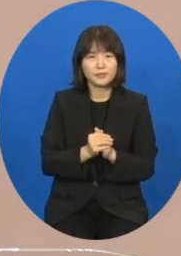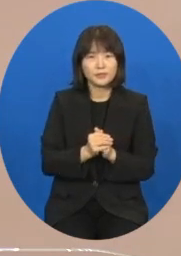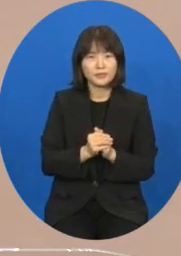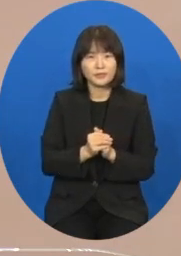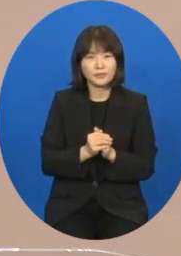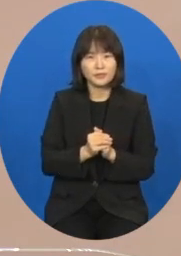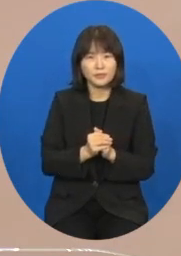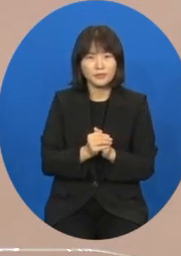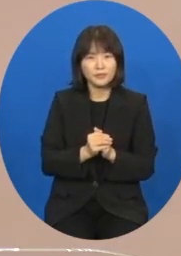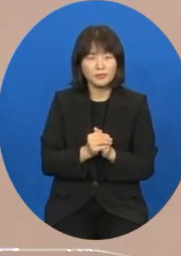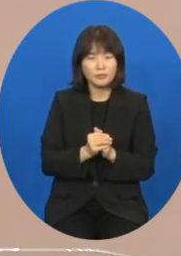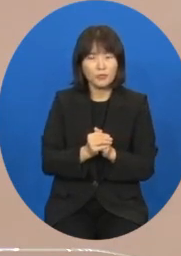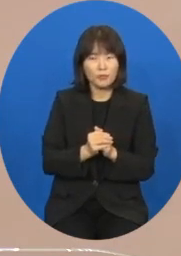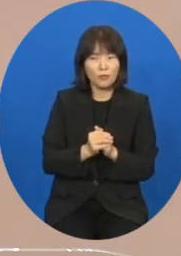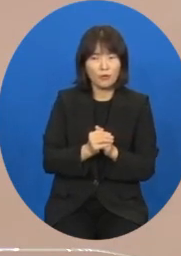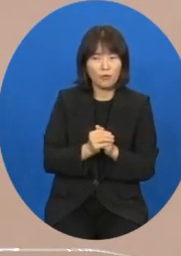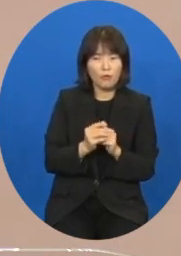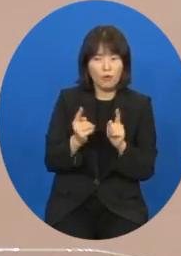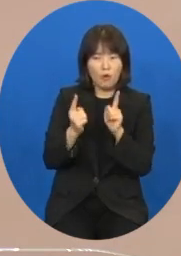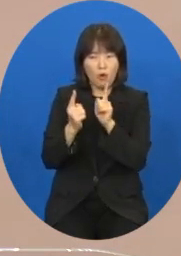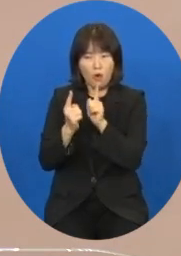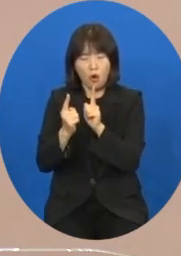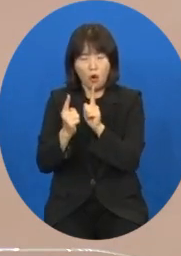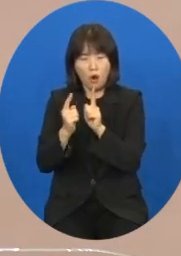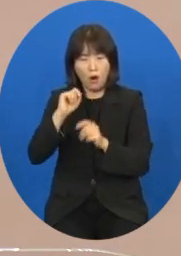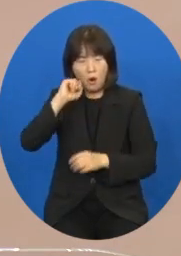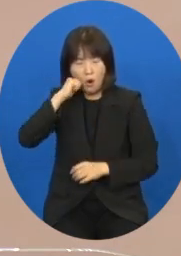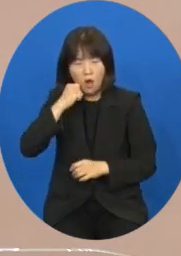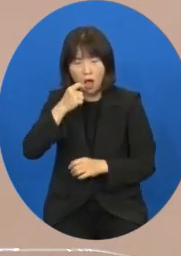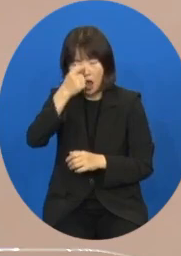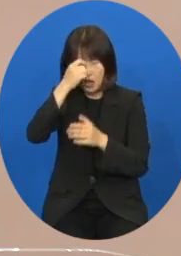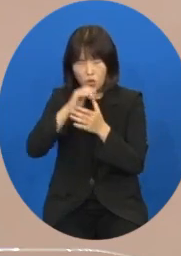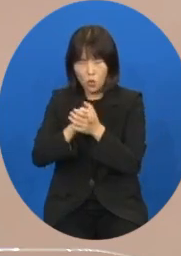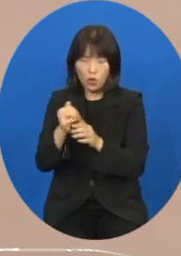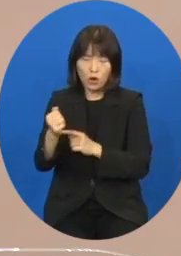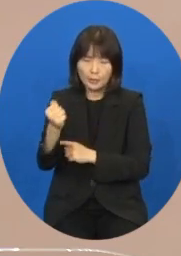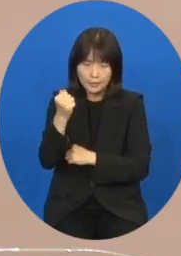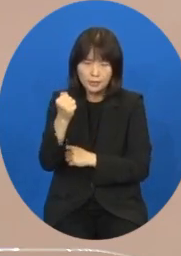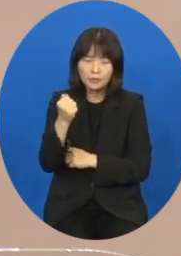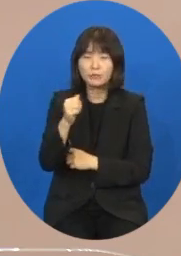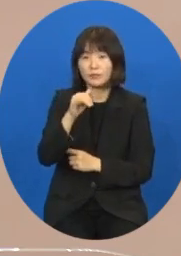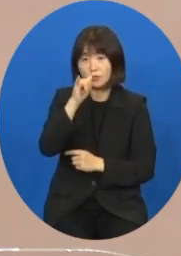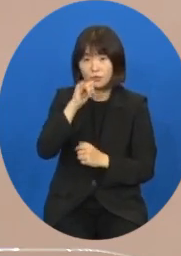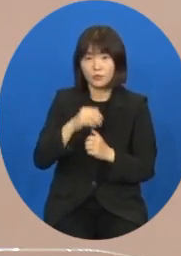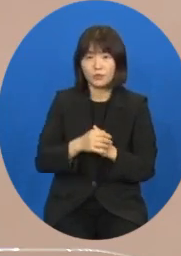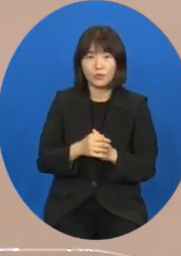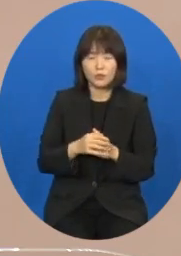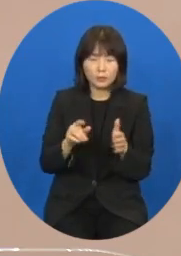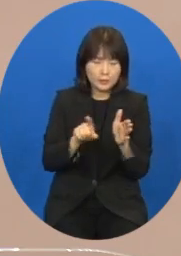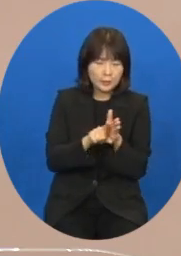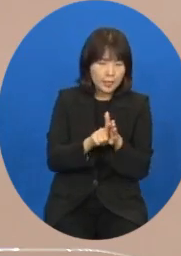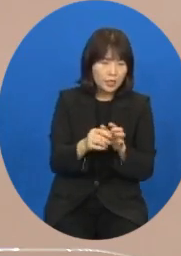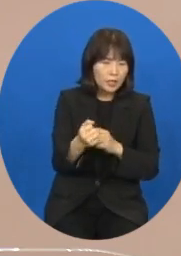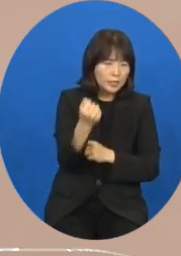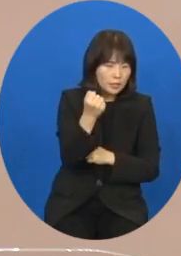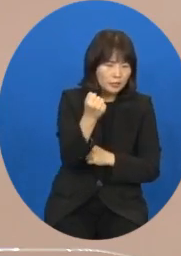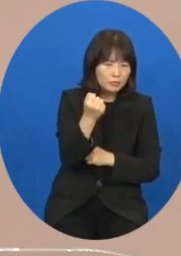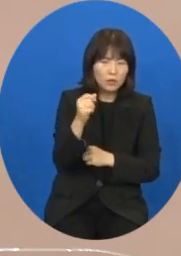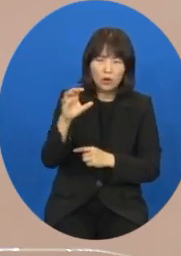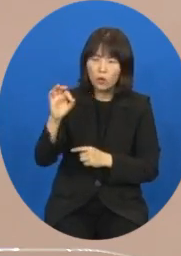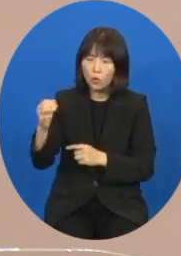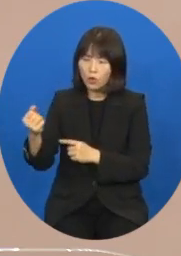뭔가 범접하기 힘든 기도의 힘이 있어요. 신앙의 힘은요, 돈의 힘하고 비교가 안